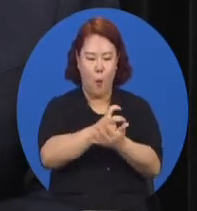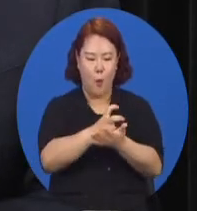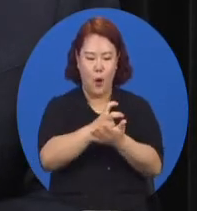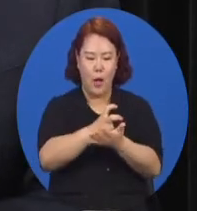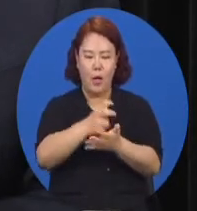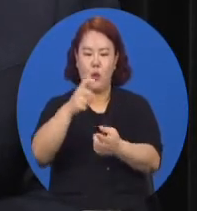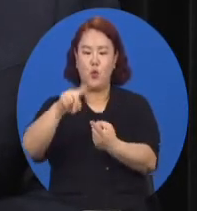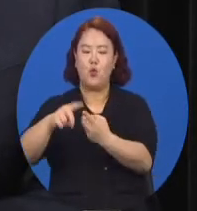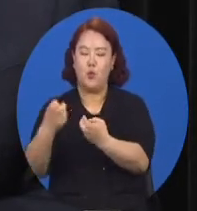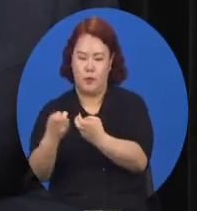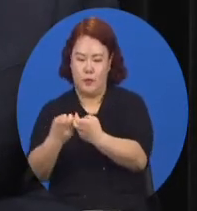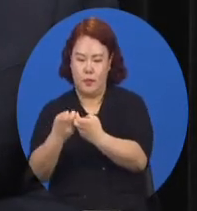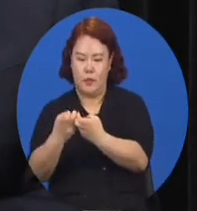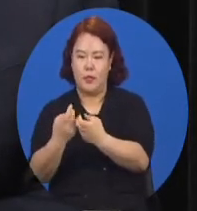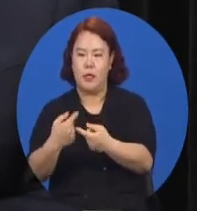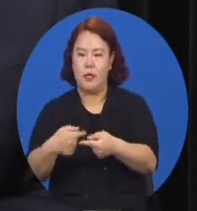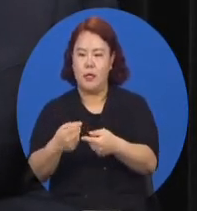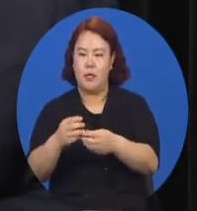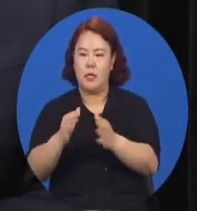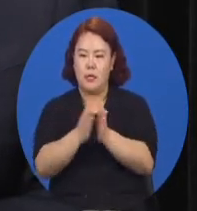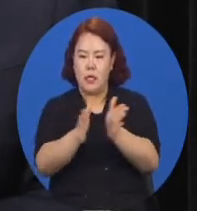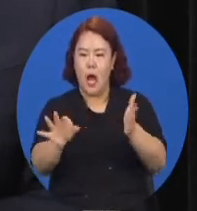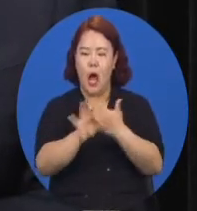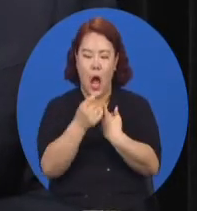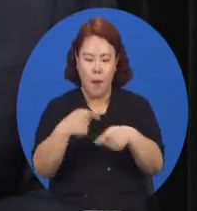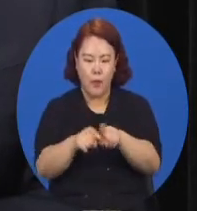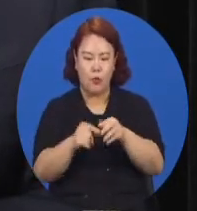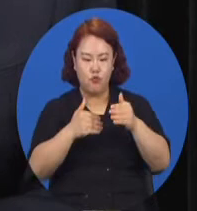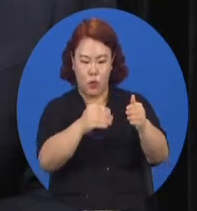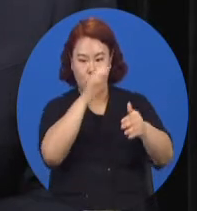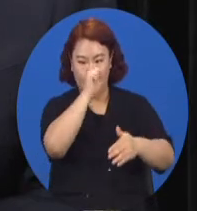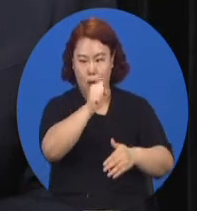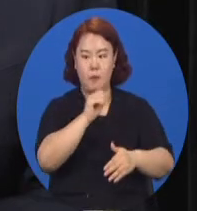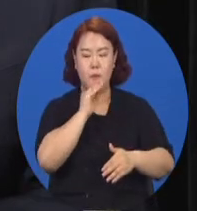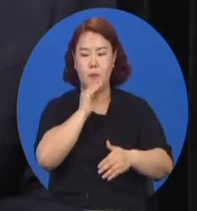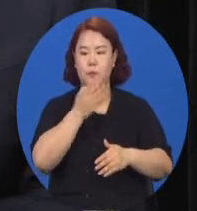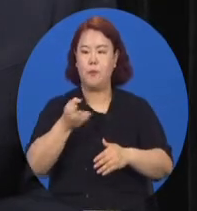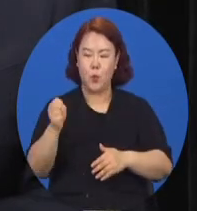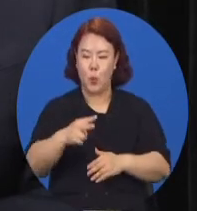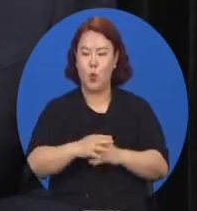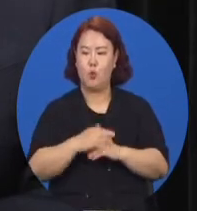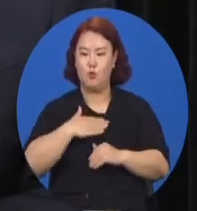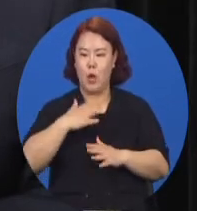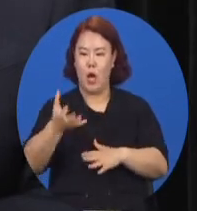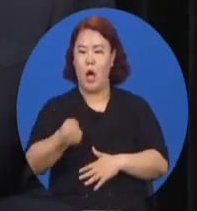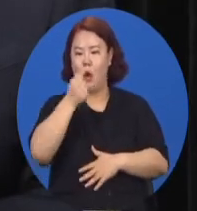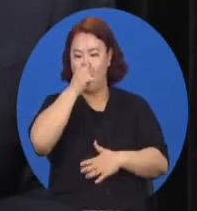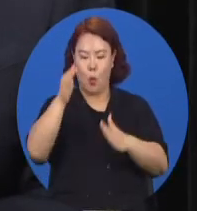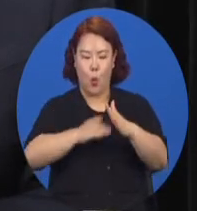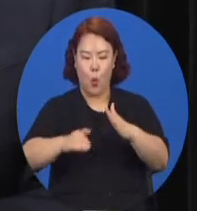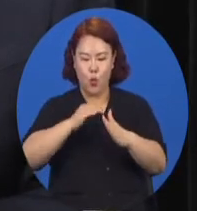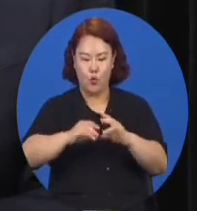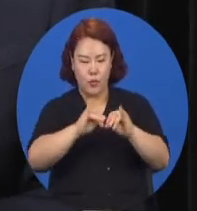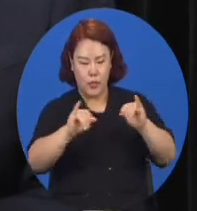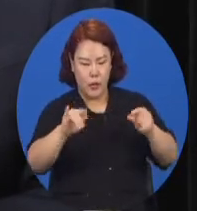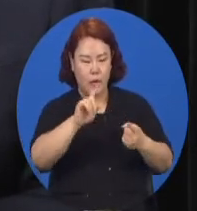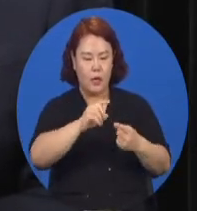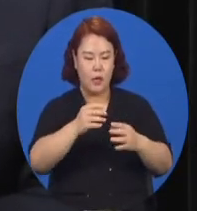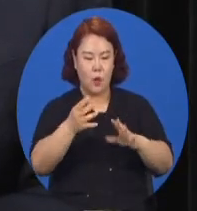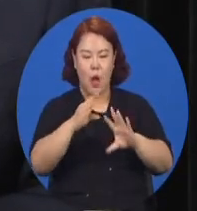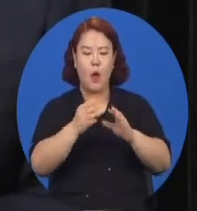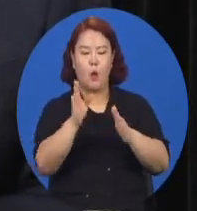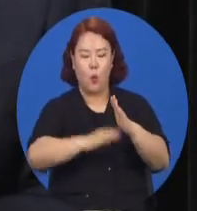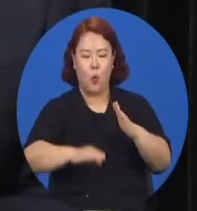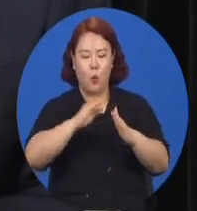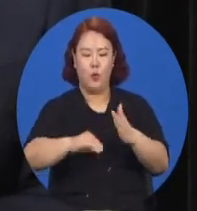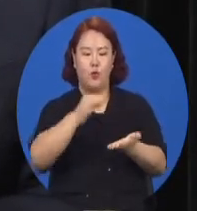되면 함께 추진하는 것이 좋은 것이고요. 또 저희들이 갖고 있는 공유재산 그 대부권이라든지 이런 것들을